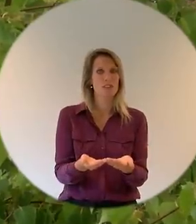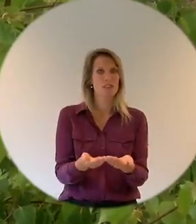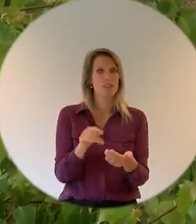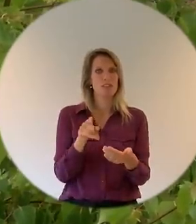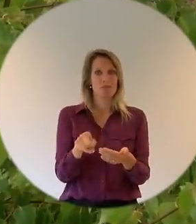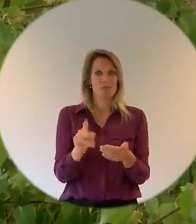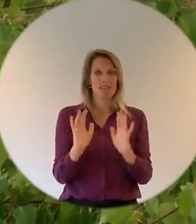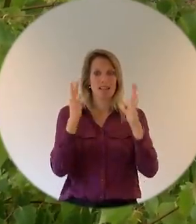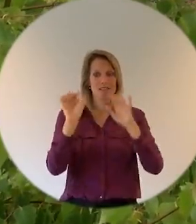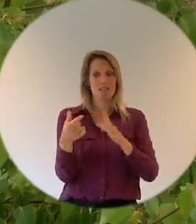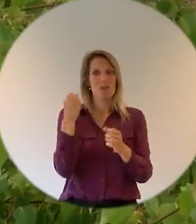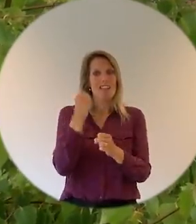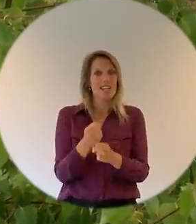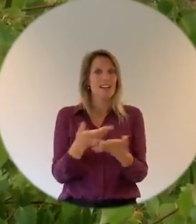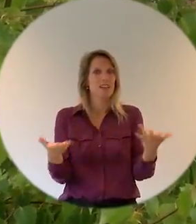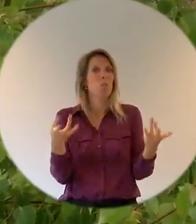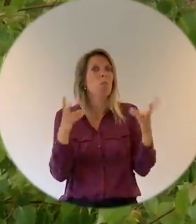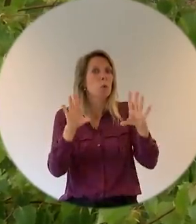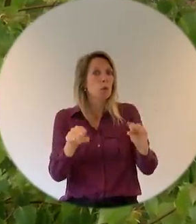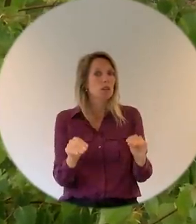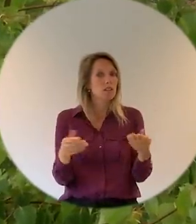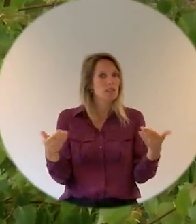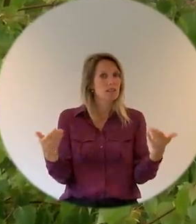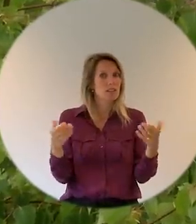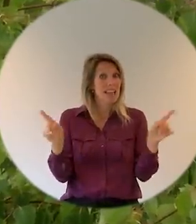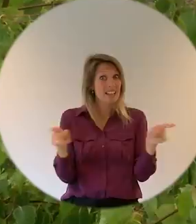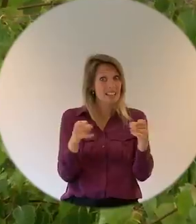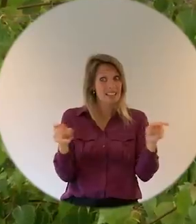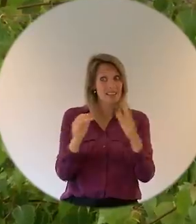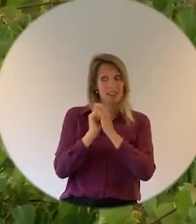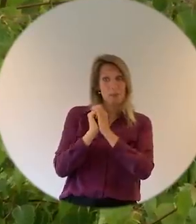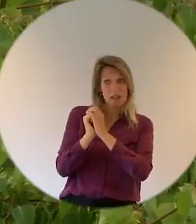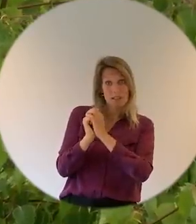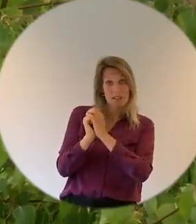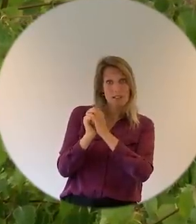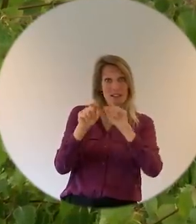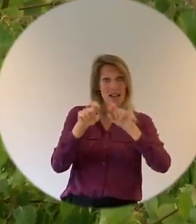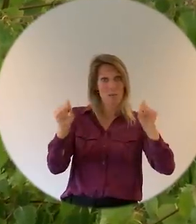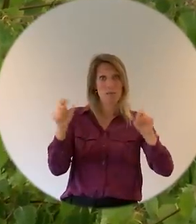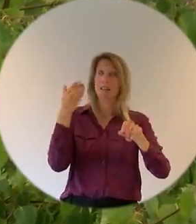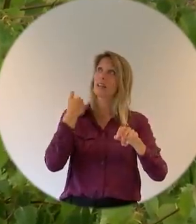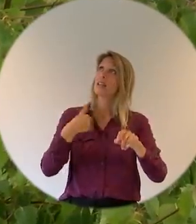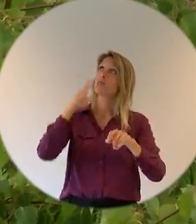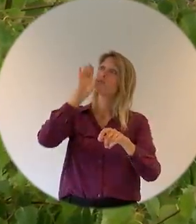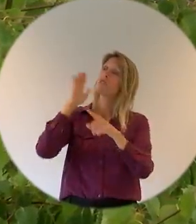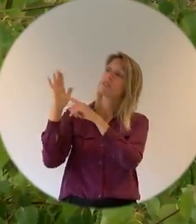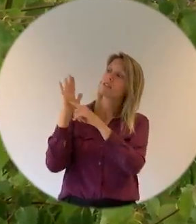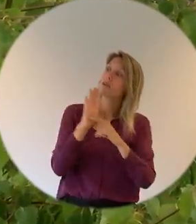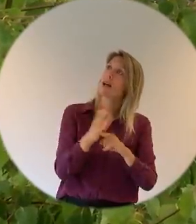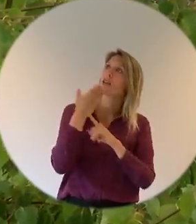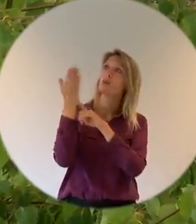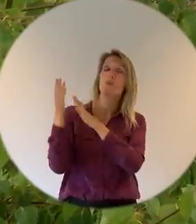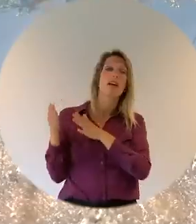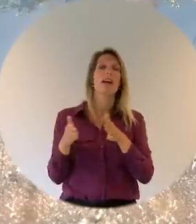die nieuwe werkelijkheid? En dat lied en gebed is: Heer, wijs mij uw weg.